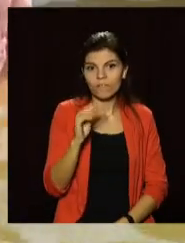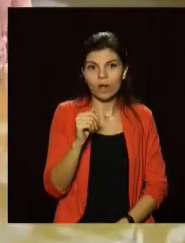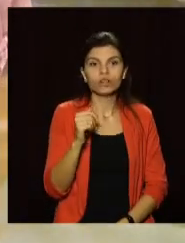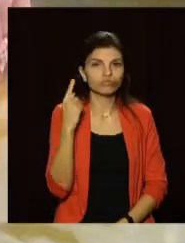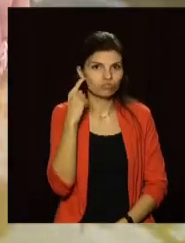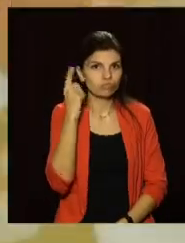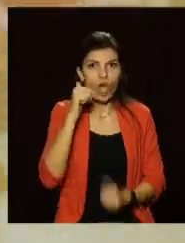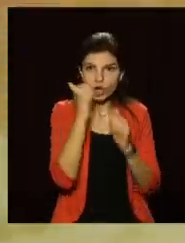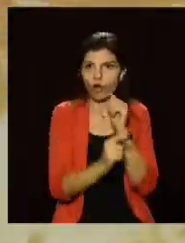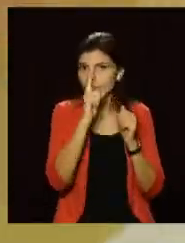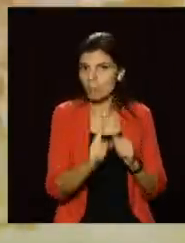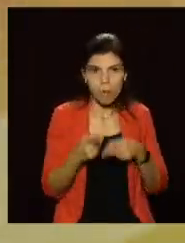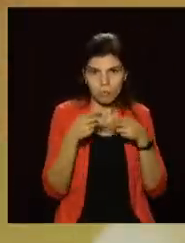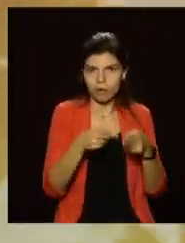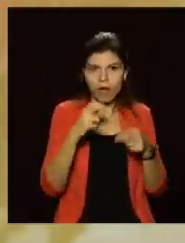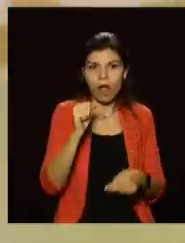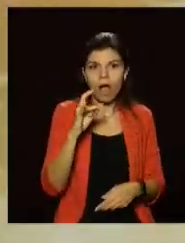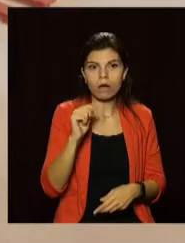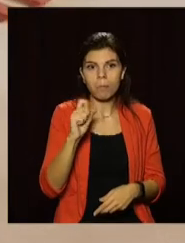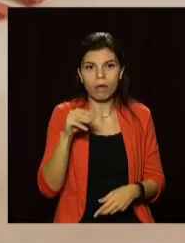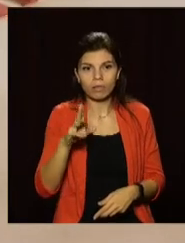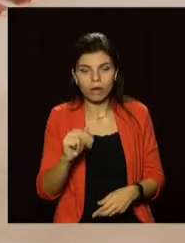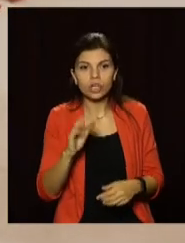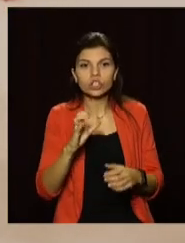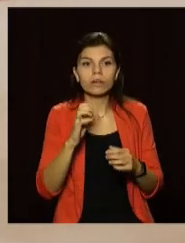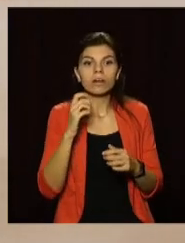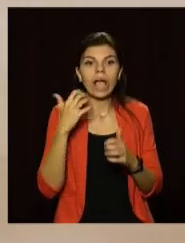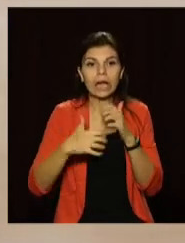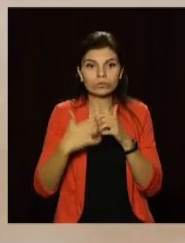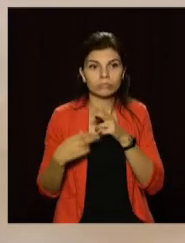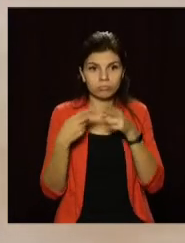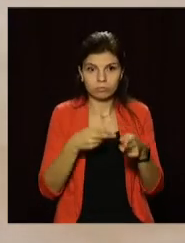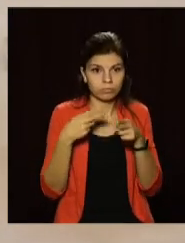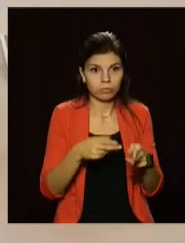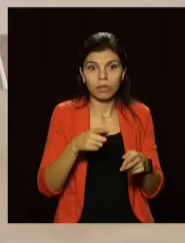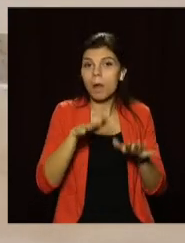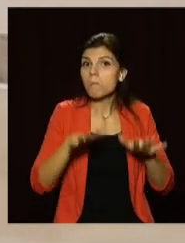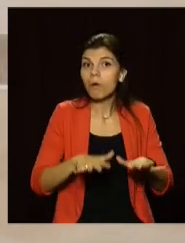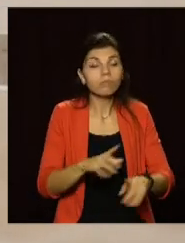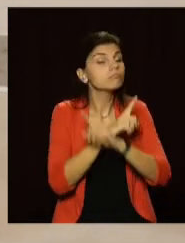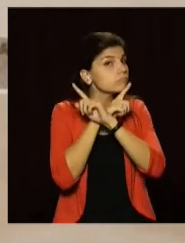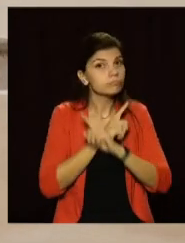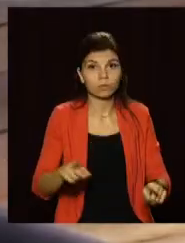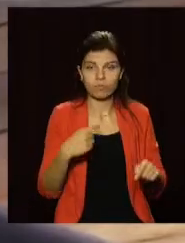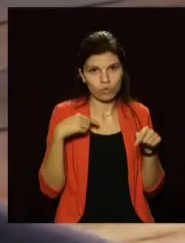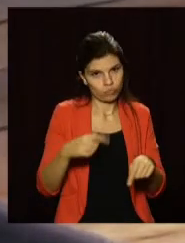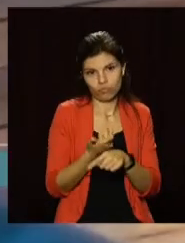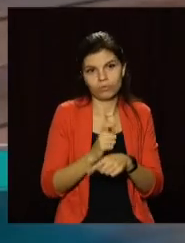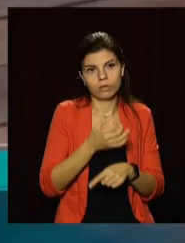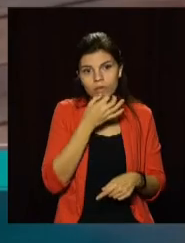чуток. Щомісяця приїжджає на Арабатку з Херсонщини. Каже, це місце на мапі України унікальне. Мені тут подобається.